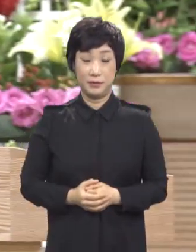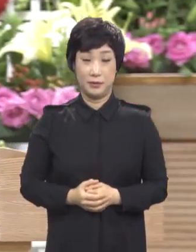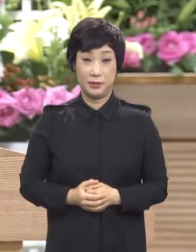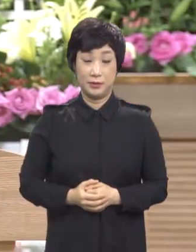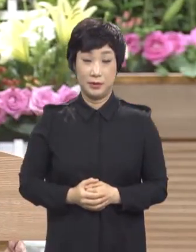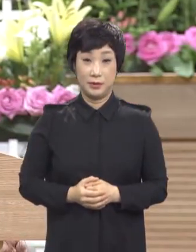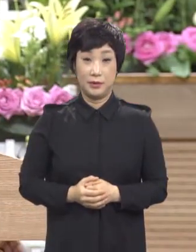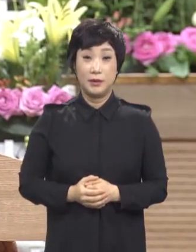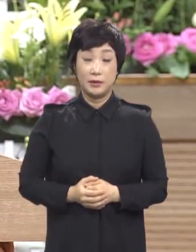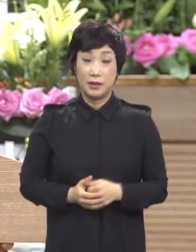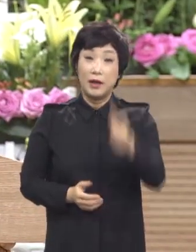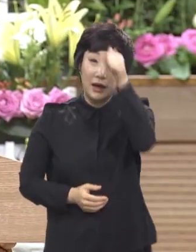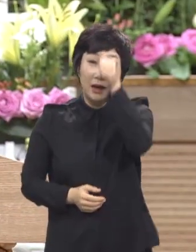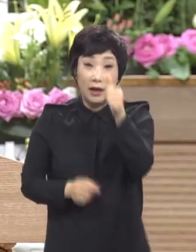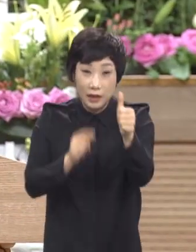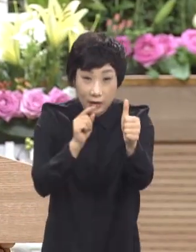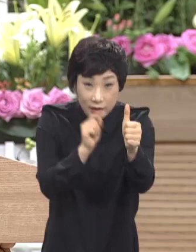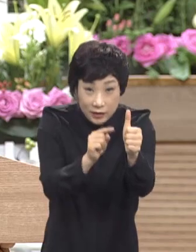그에게